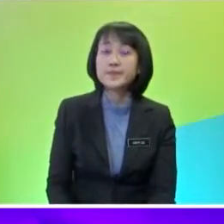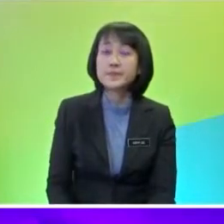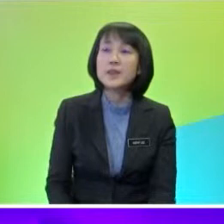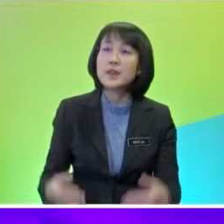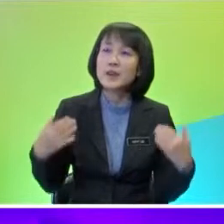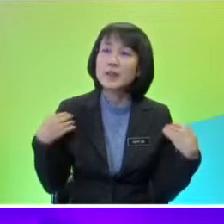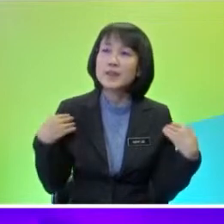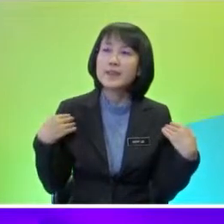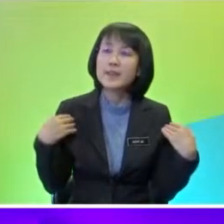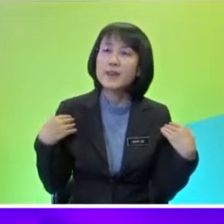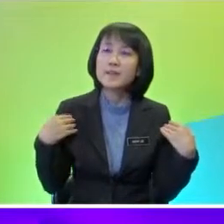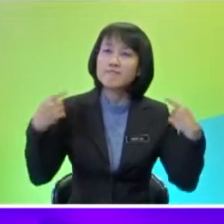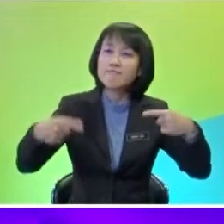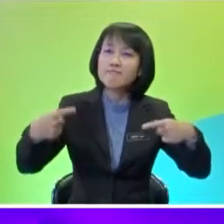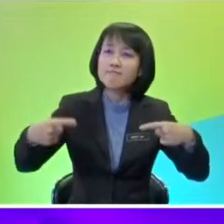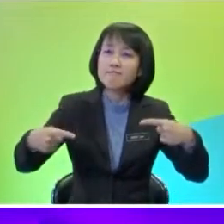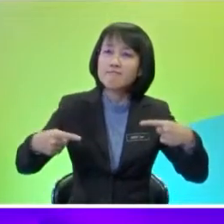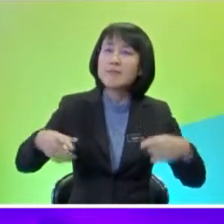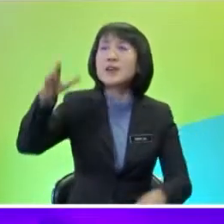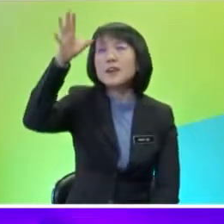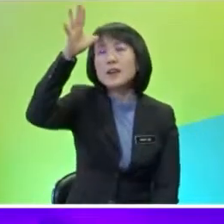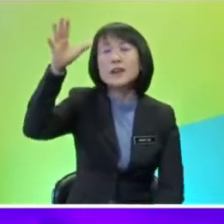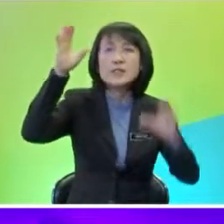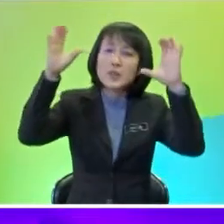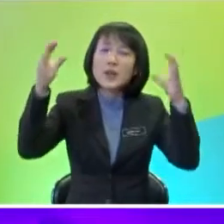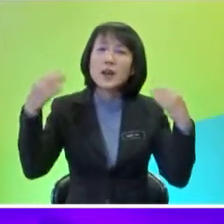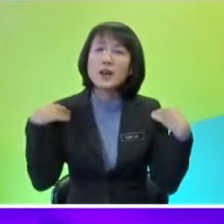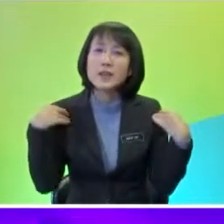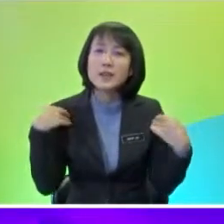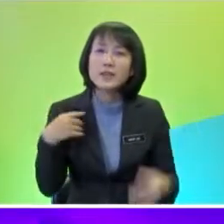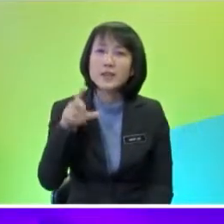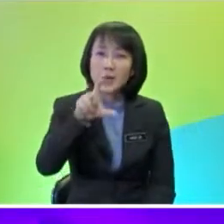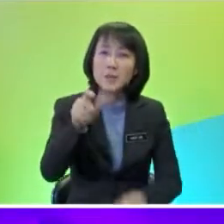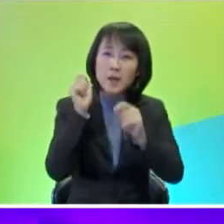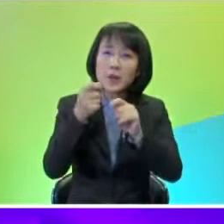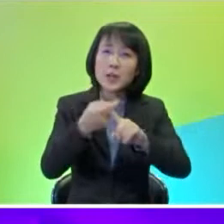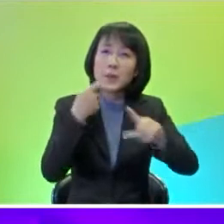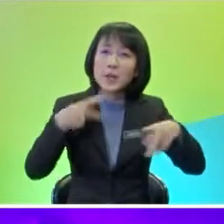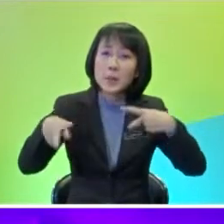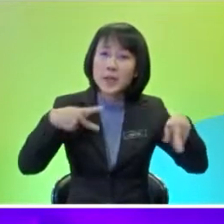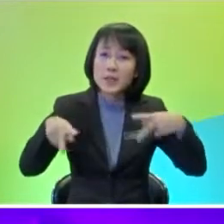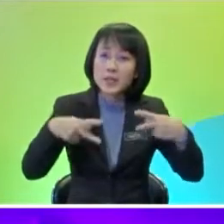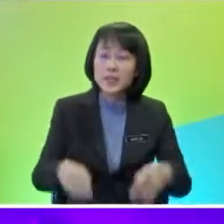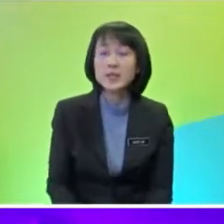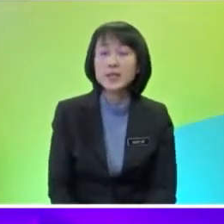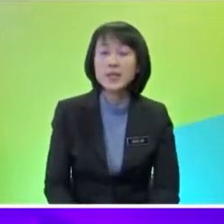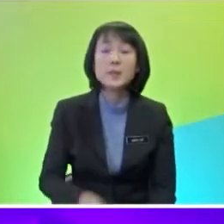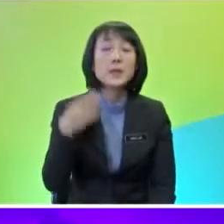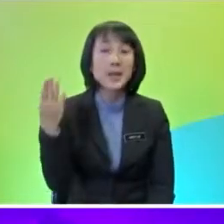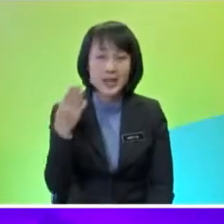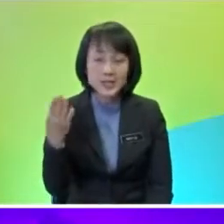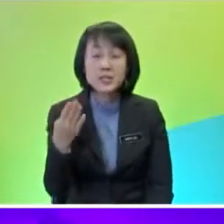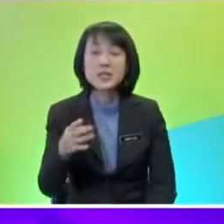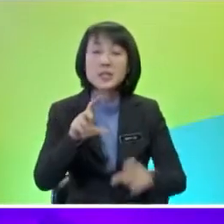pertikaian amal Hah Ayah Ayah Cikgu ada paku di pada plastik Memangnya paku